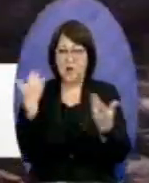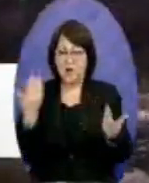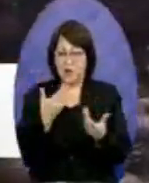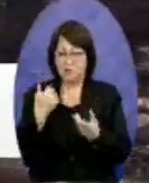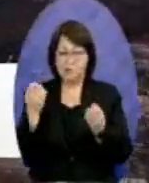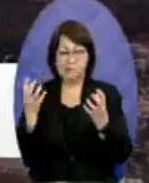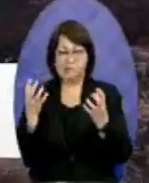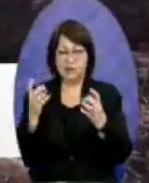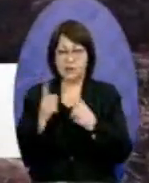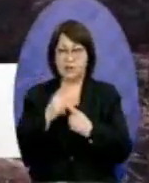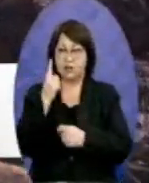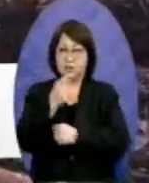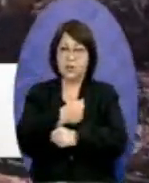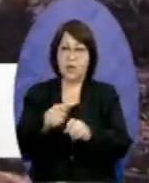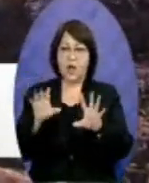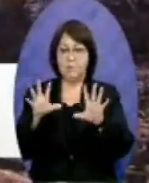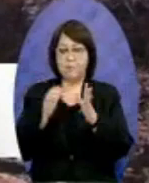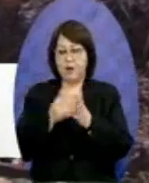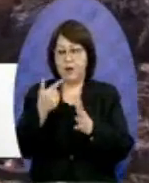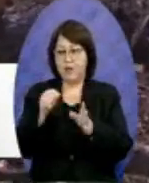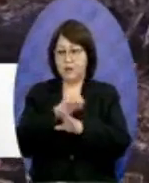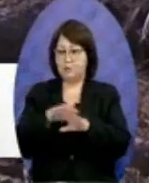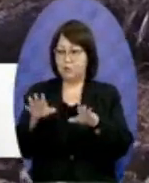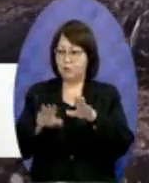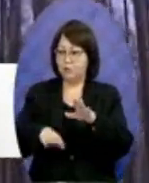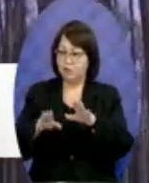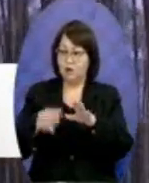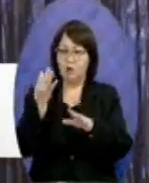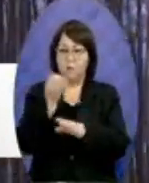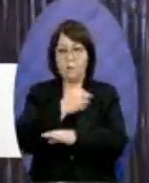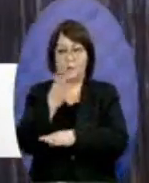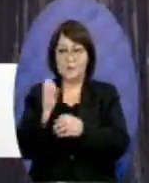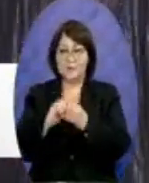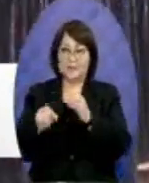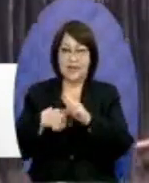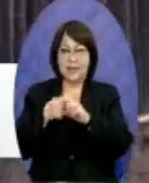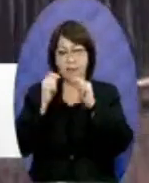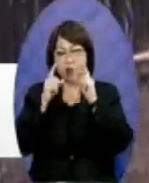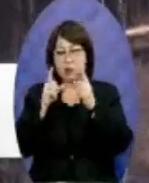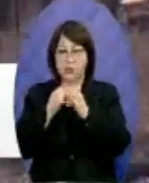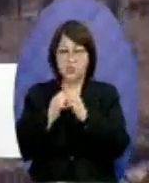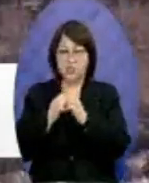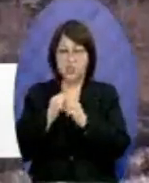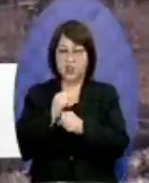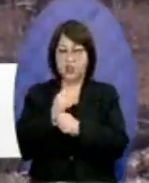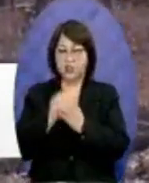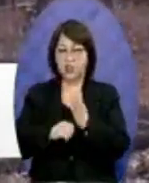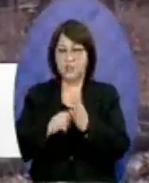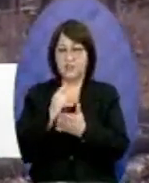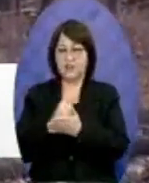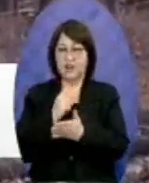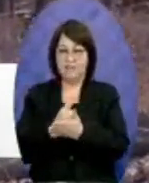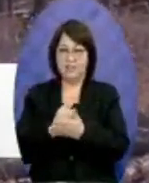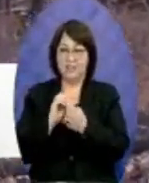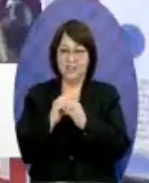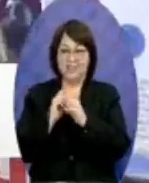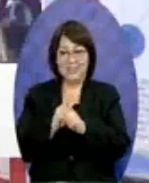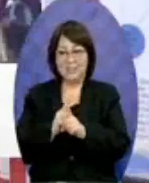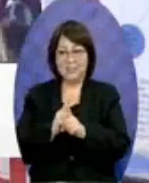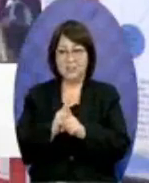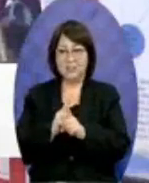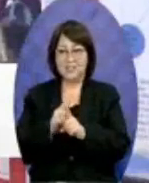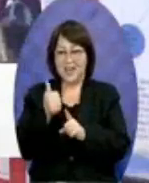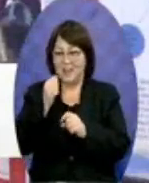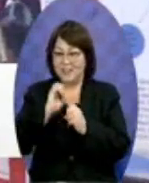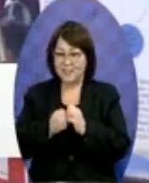хүрээнд жилд 10 мянган гаас доошгүй талбайд ойжуулах нөхөн сэргээлтийг хийсэн байх заалттайч хэрэгжилт тааруу. Өнөөдөр